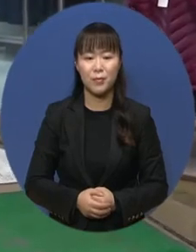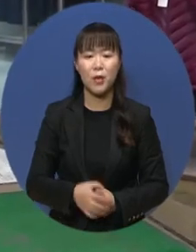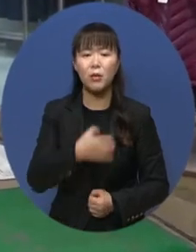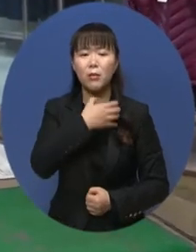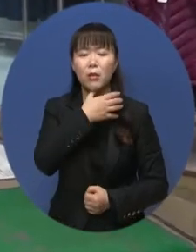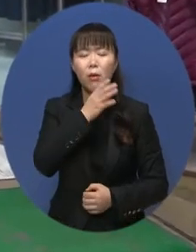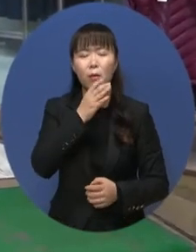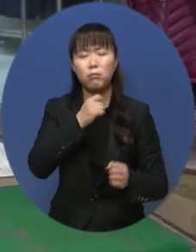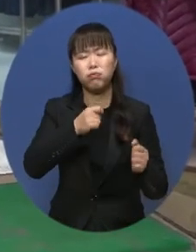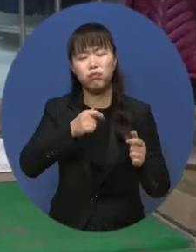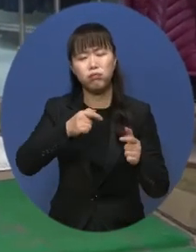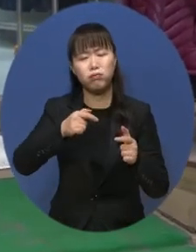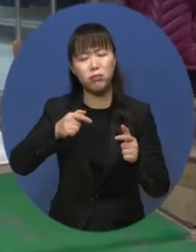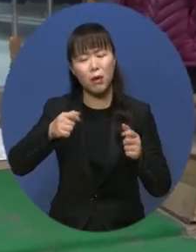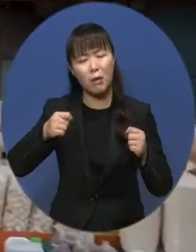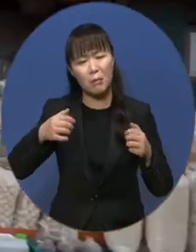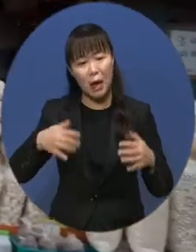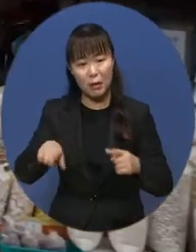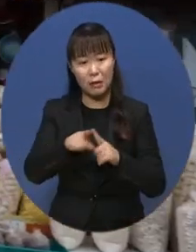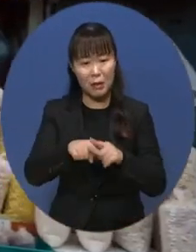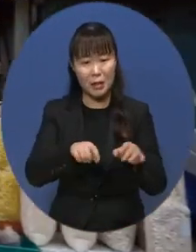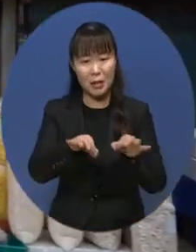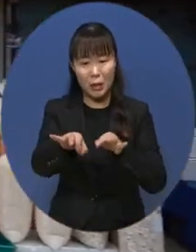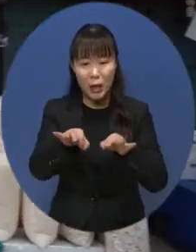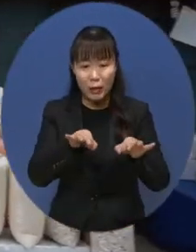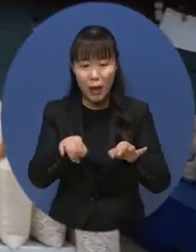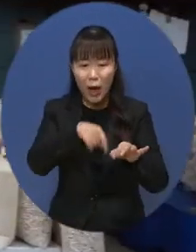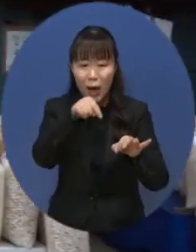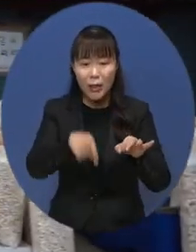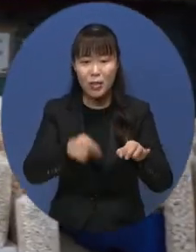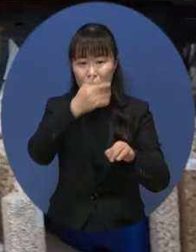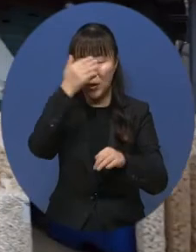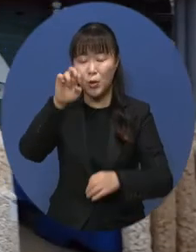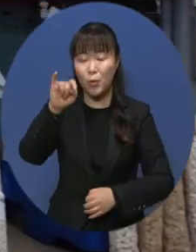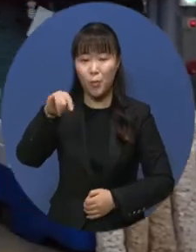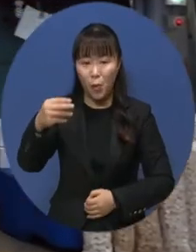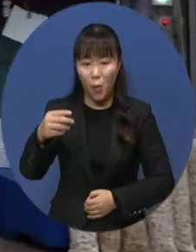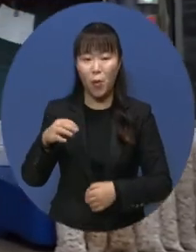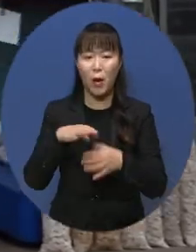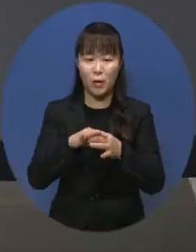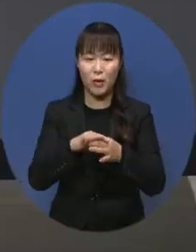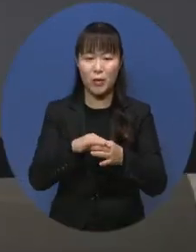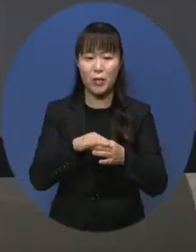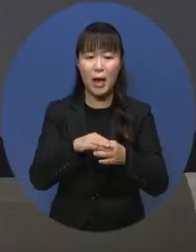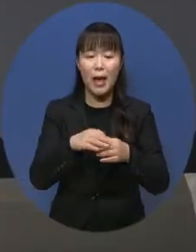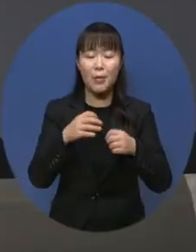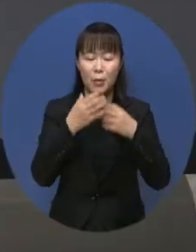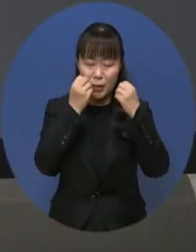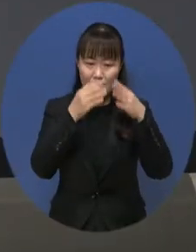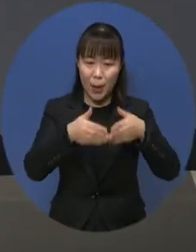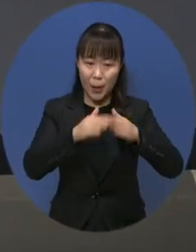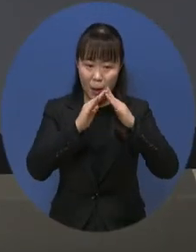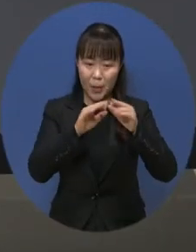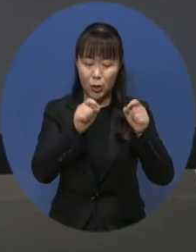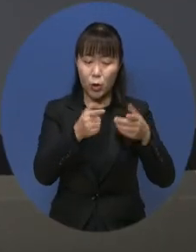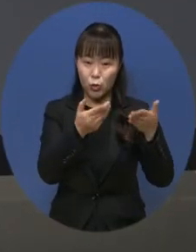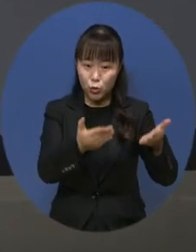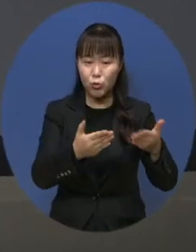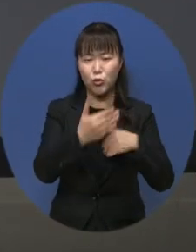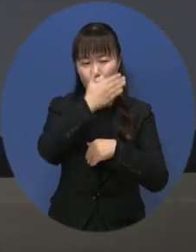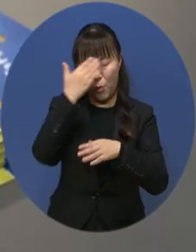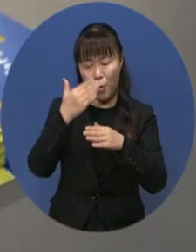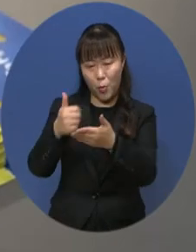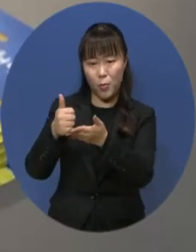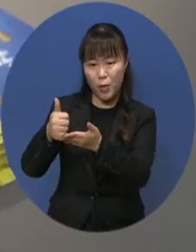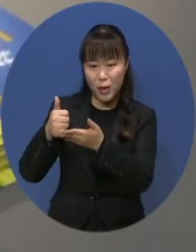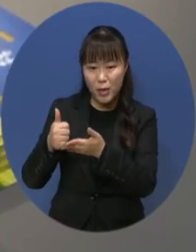고령화로 활기를 잃어가던 김제 전통시장에 청년몰로 청년들에게는 창업 기회를 제공해주고 젊은 고객을